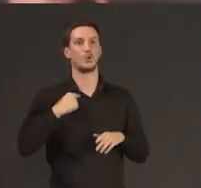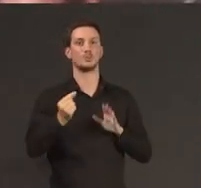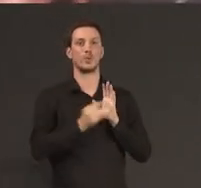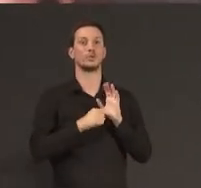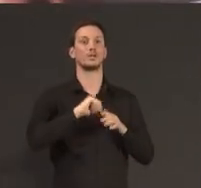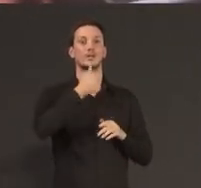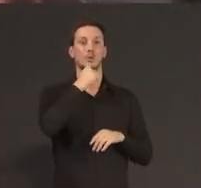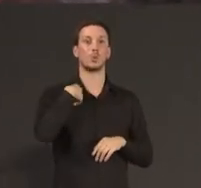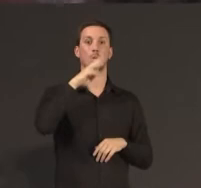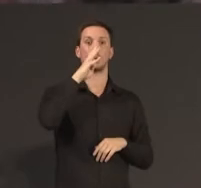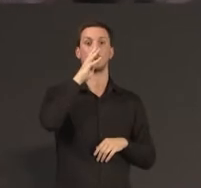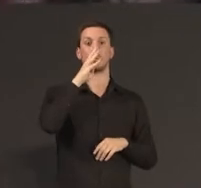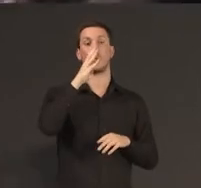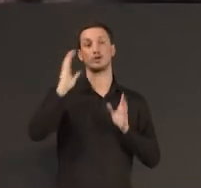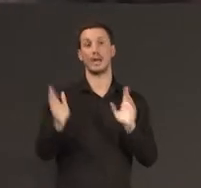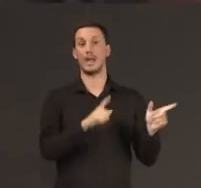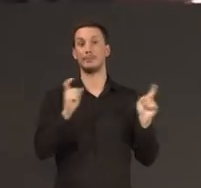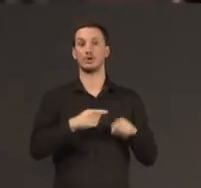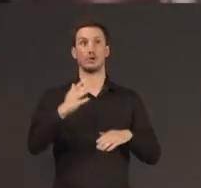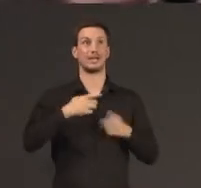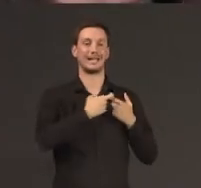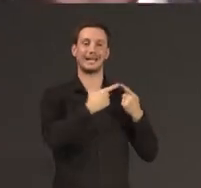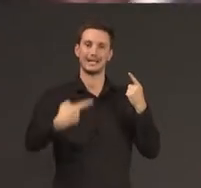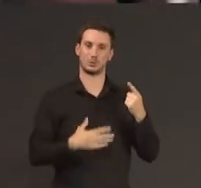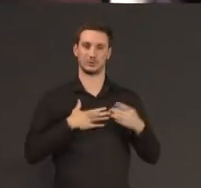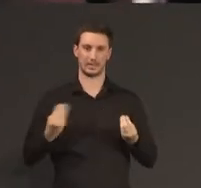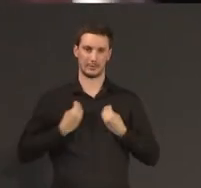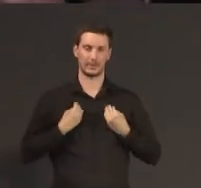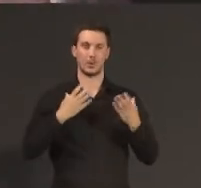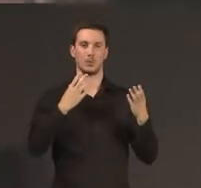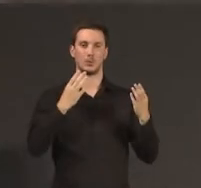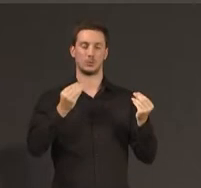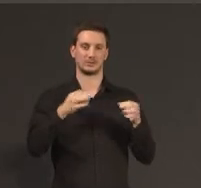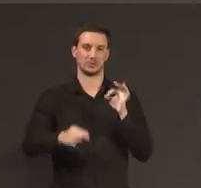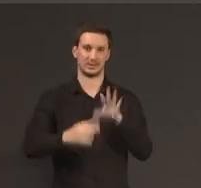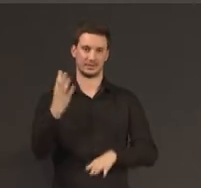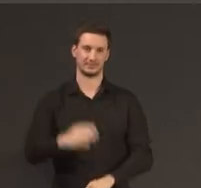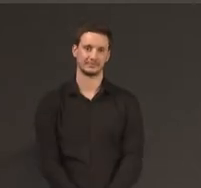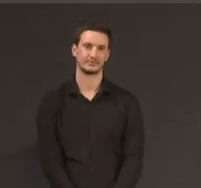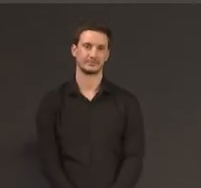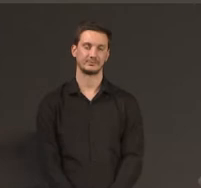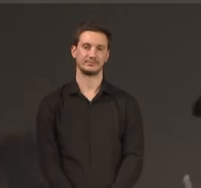estat els quatre primers episodis de la resta de les nostres vides. Molta sort.